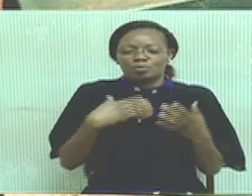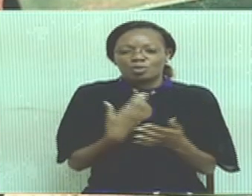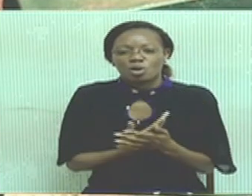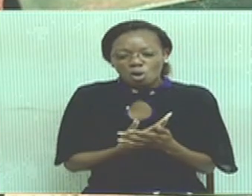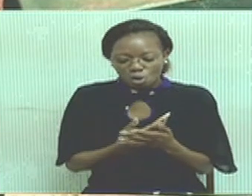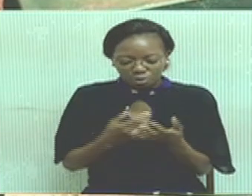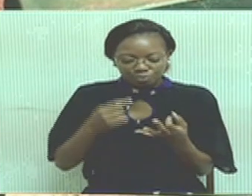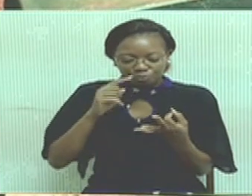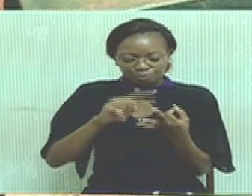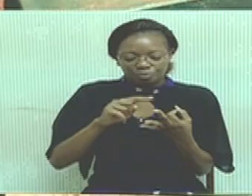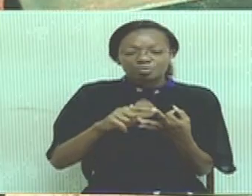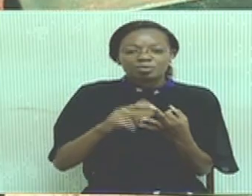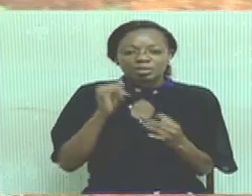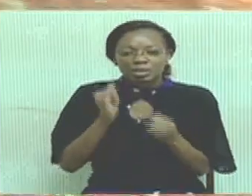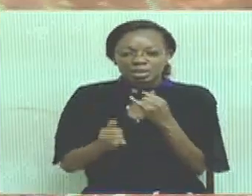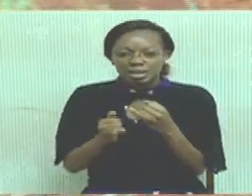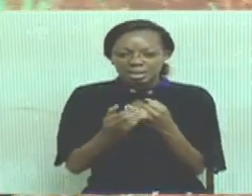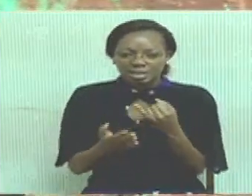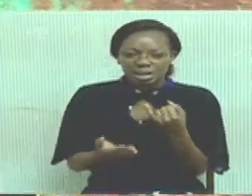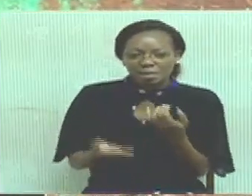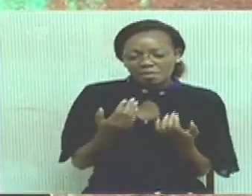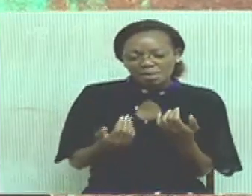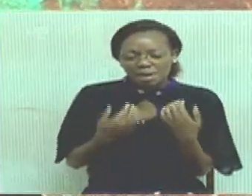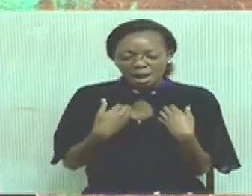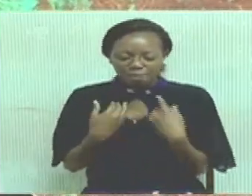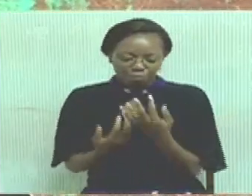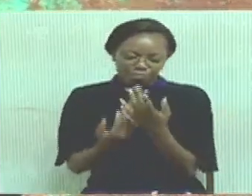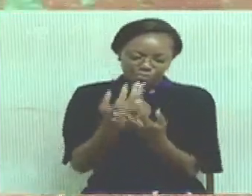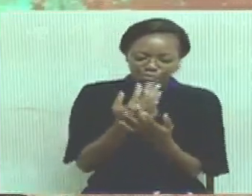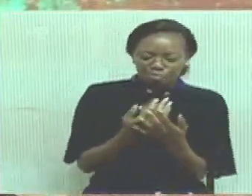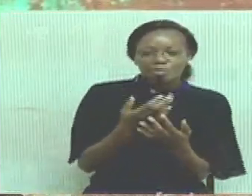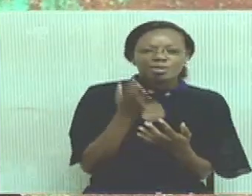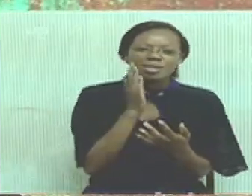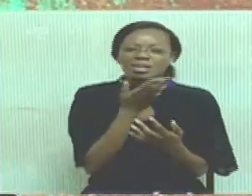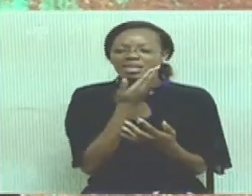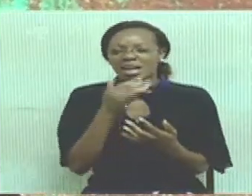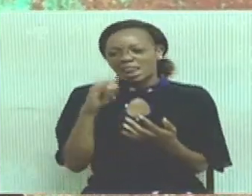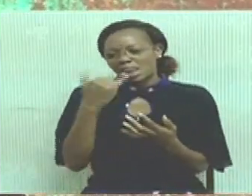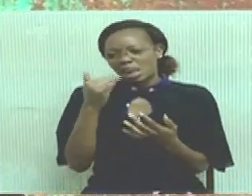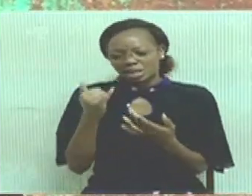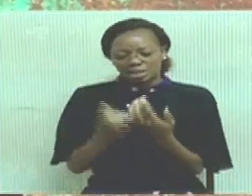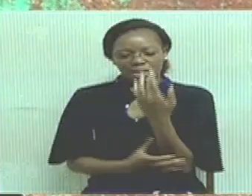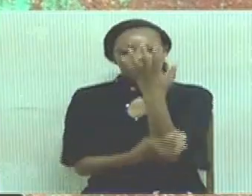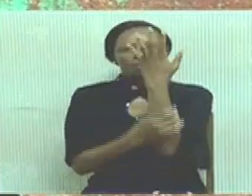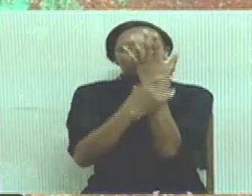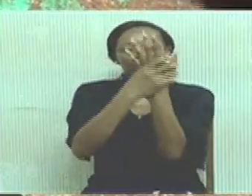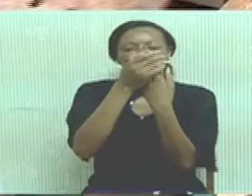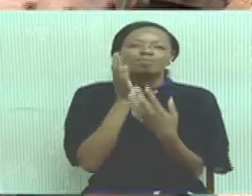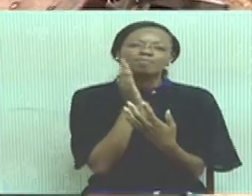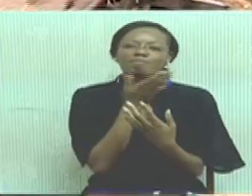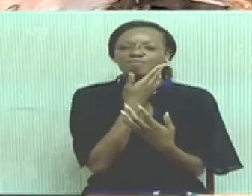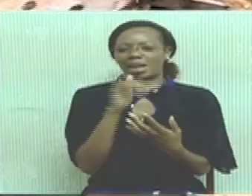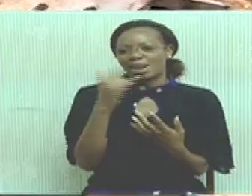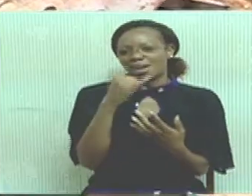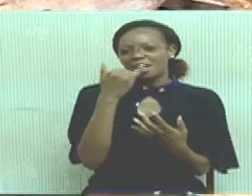ukishavuna mahindi, unabaki na maize stalk. Sasa hiyo ikishakuwa kavu, ukiweka hii, unaisiaga inakuanga kama